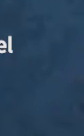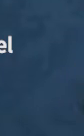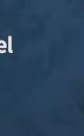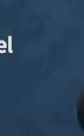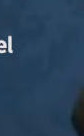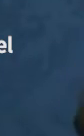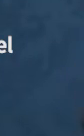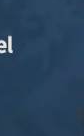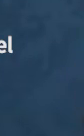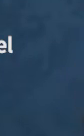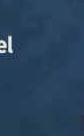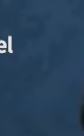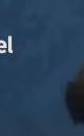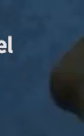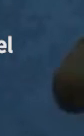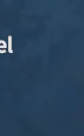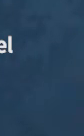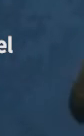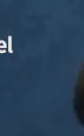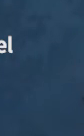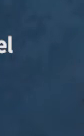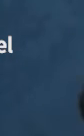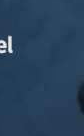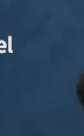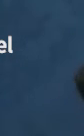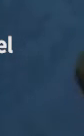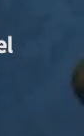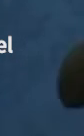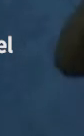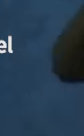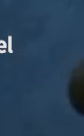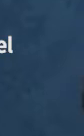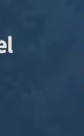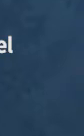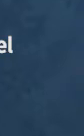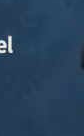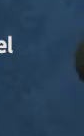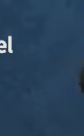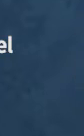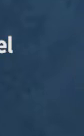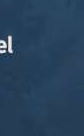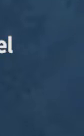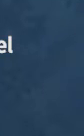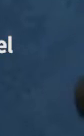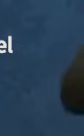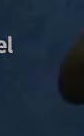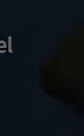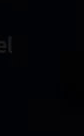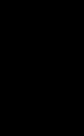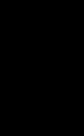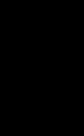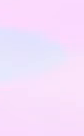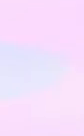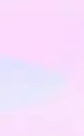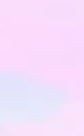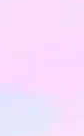เขาเขียนแล้วใส่อารมณ์มาด้วยทำให้ท่านนายกมีอารมณ์ขอบคุณท่านประธานครับอันนี้คือสิ่งที่เสียหายมากในการโยนผิดให้คนอื่นข